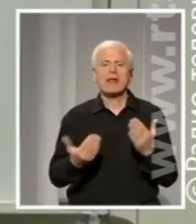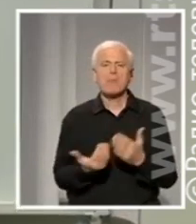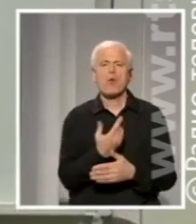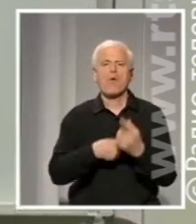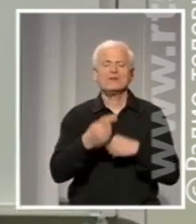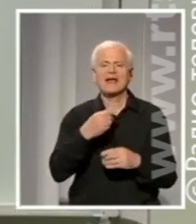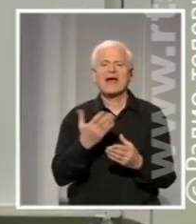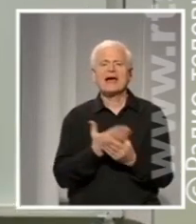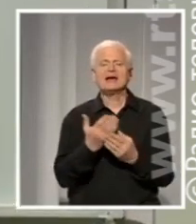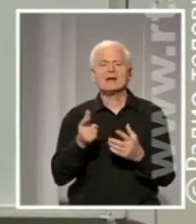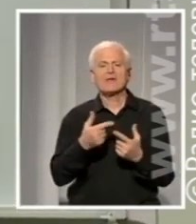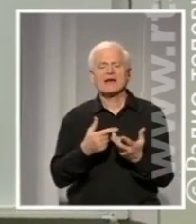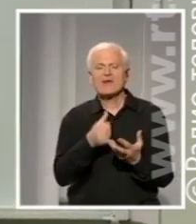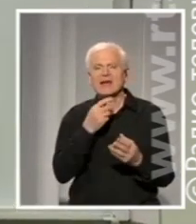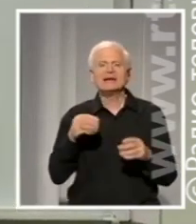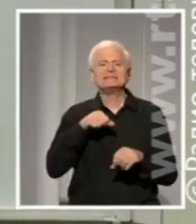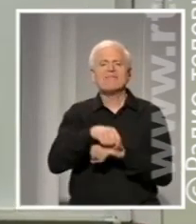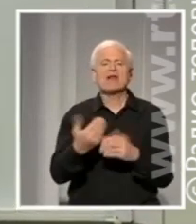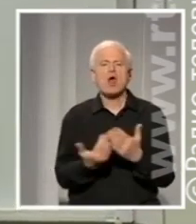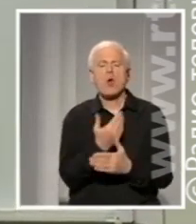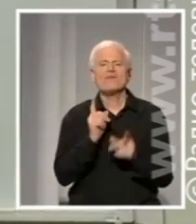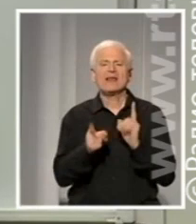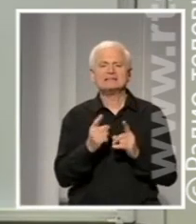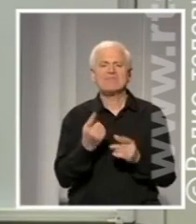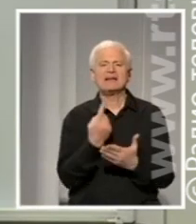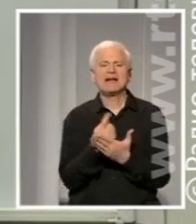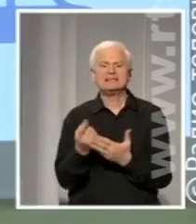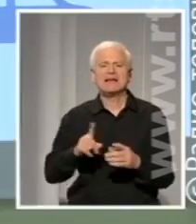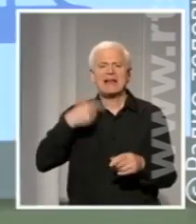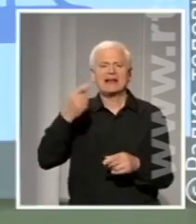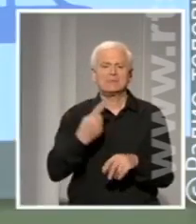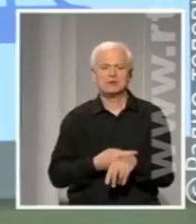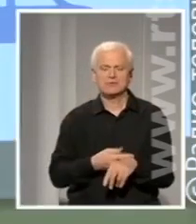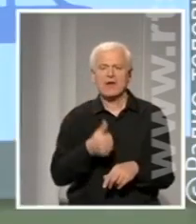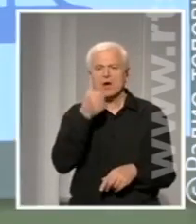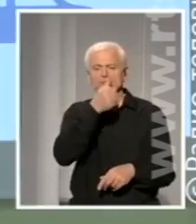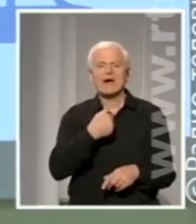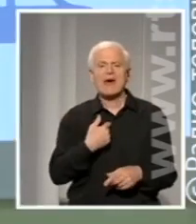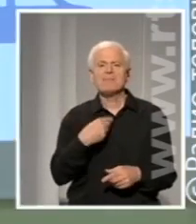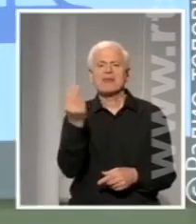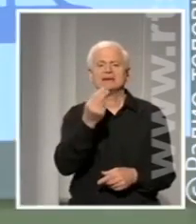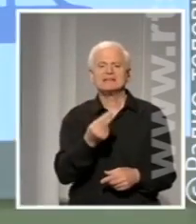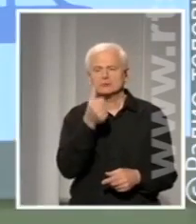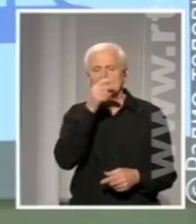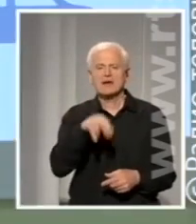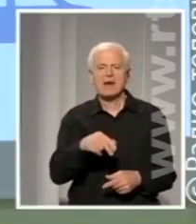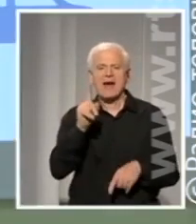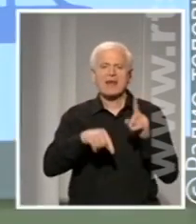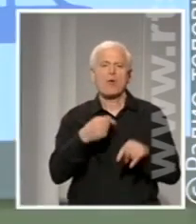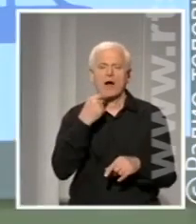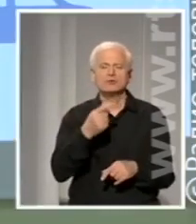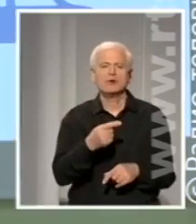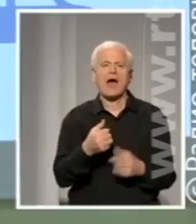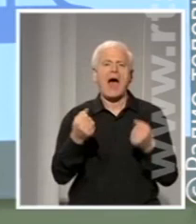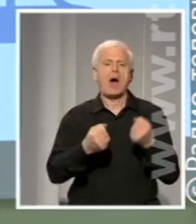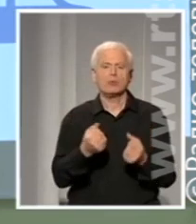i da savladate neke nove nastavne jedinice narednim časovima. Šta nam je na crtežu? Neki će reći